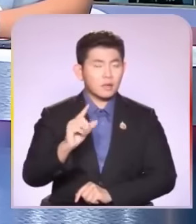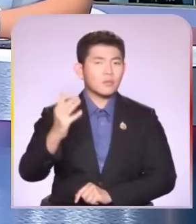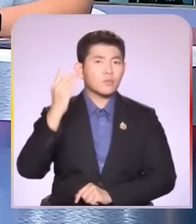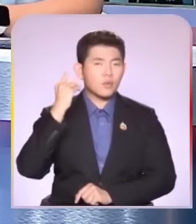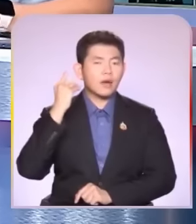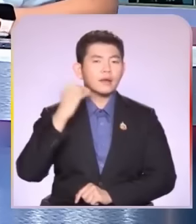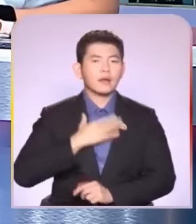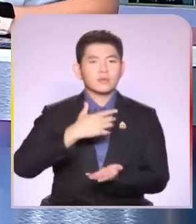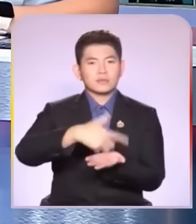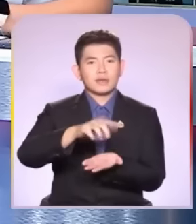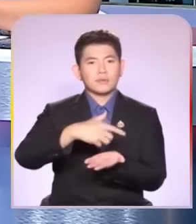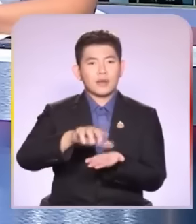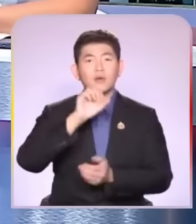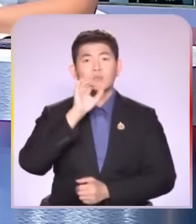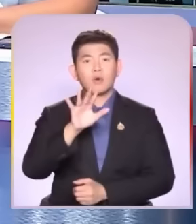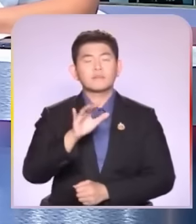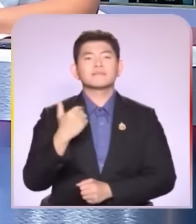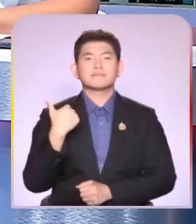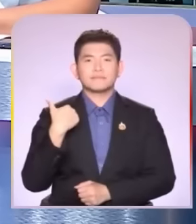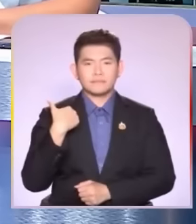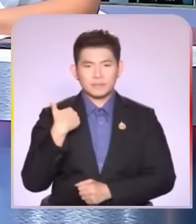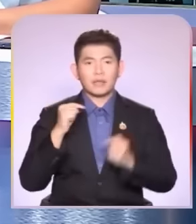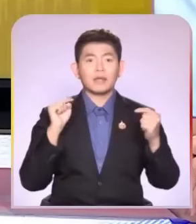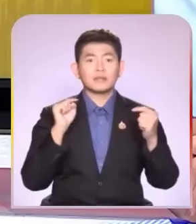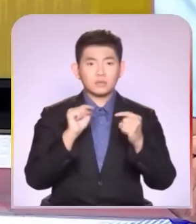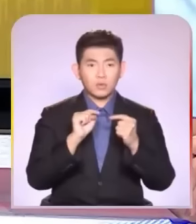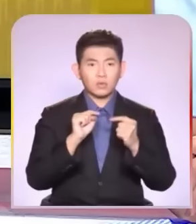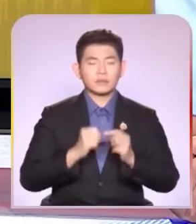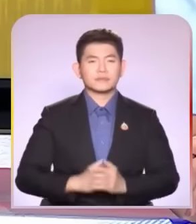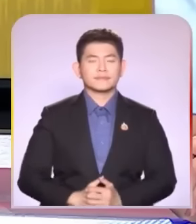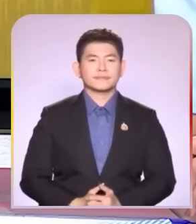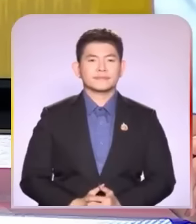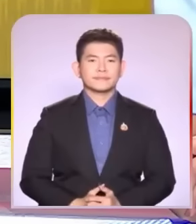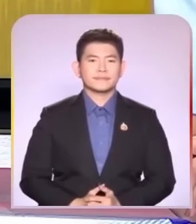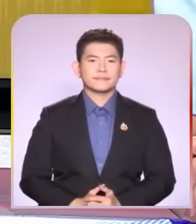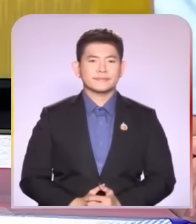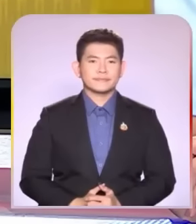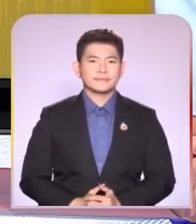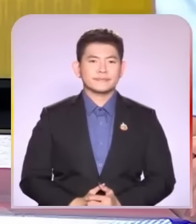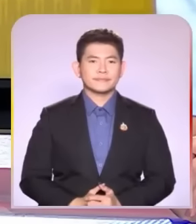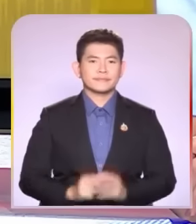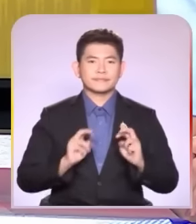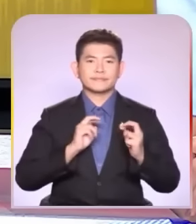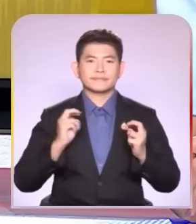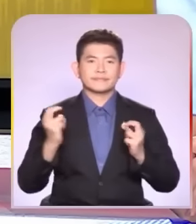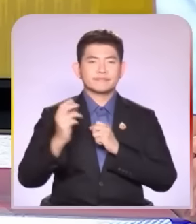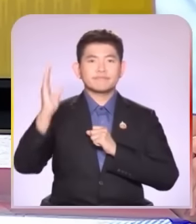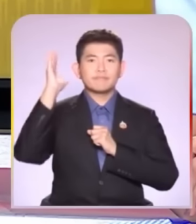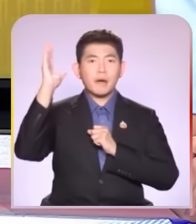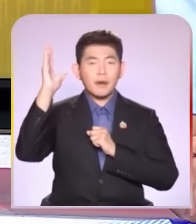เมื่อวานนี้เรานำเสนอไปนะครับบางช่วงบางตอนของการปาฐกถา ค่ะ ใช่ไหมฮะเป็นการเสวนาแล้ว